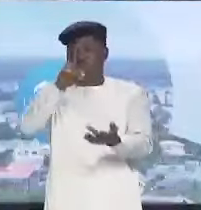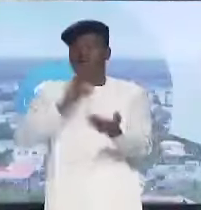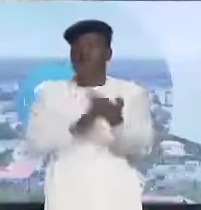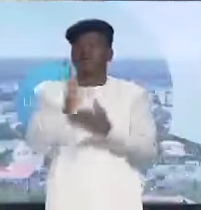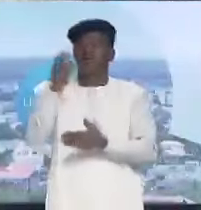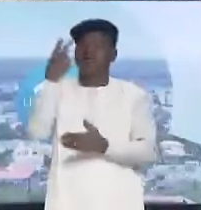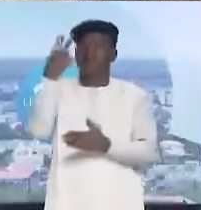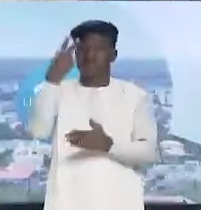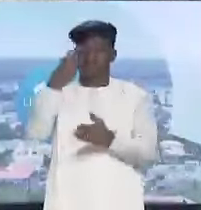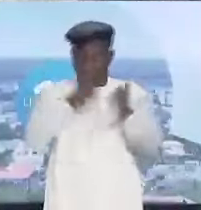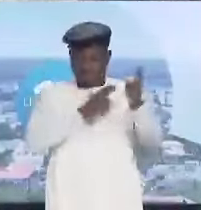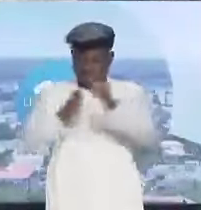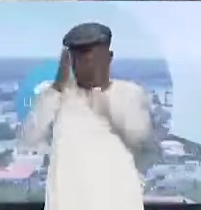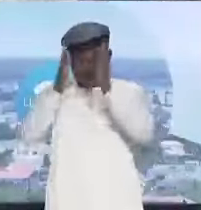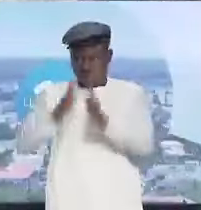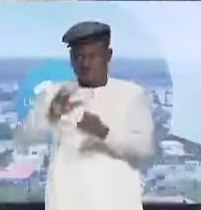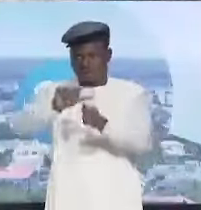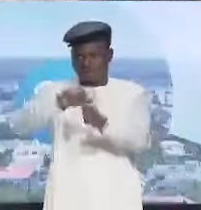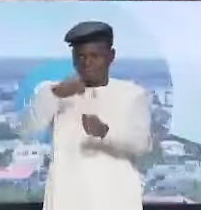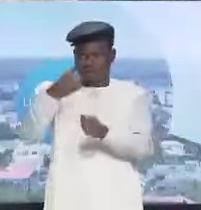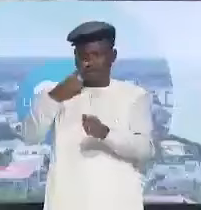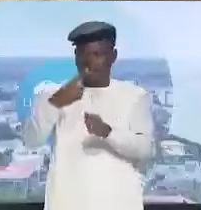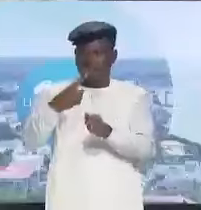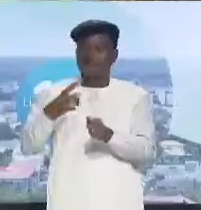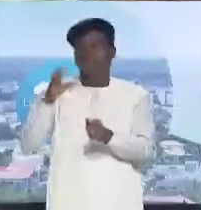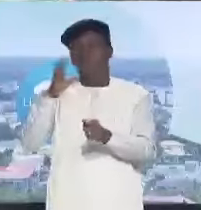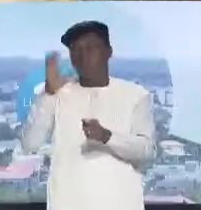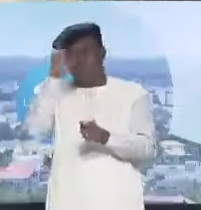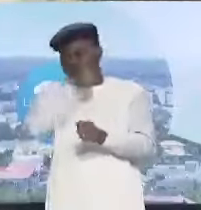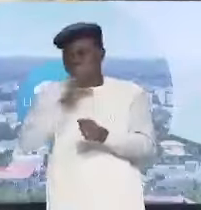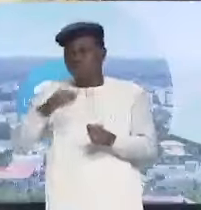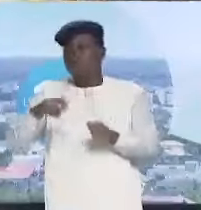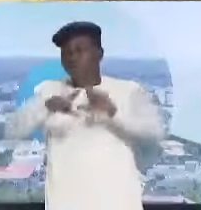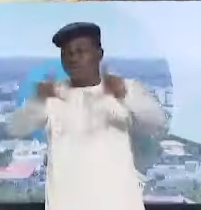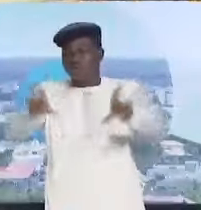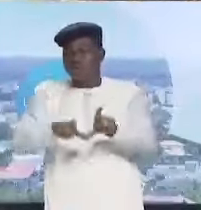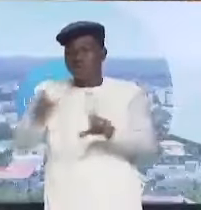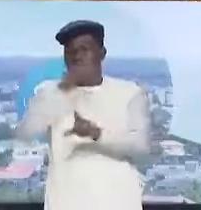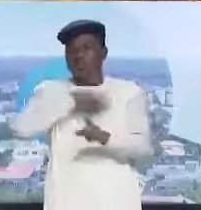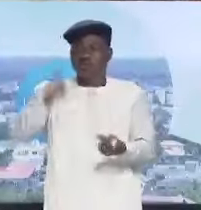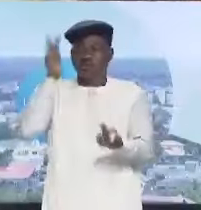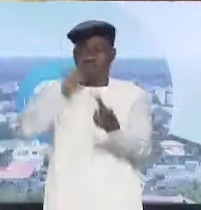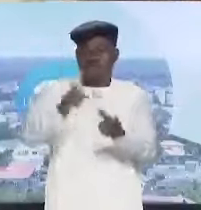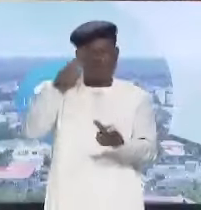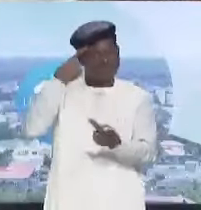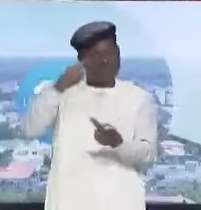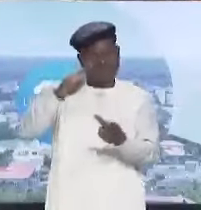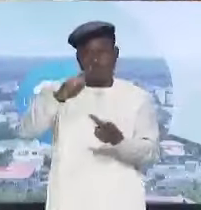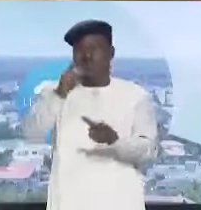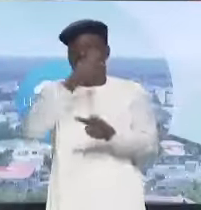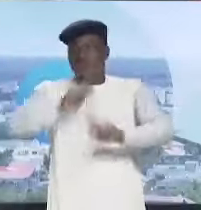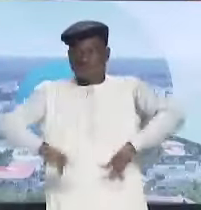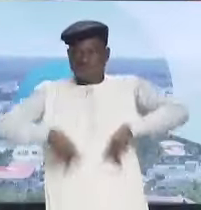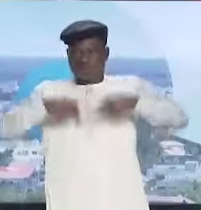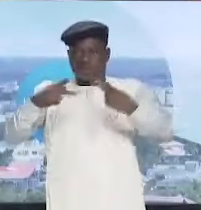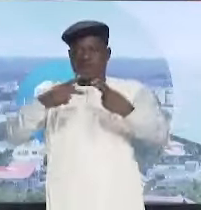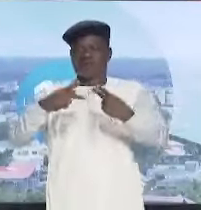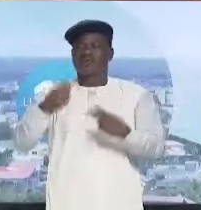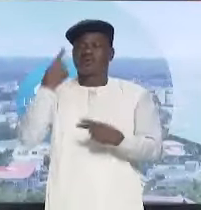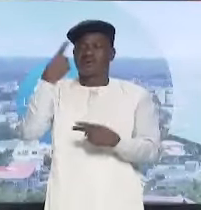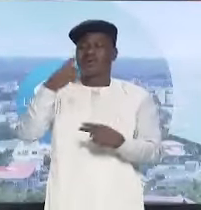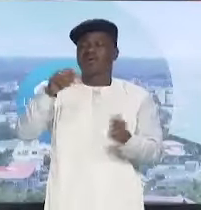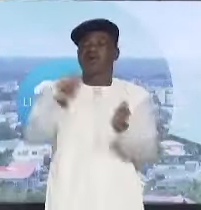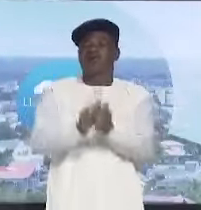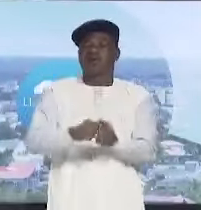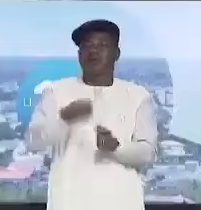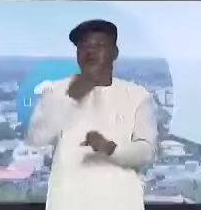chacun à la recherche d'un lieu propice à la vie humaine. Ils auraient chacun décidé de matérialiser le lieu, l'un avec un caillou et l'autre